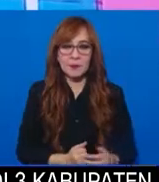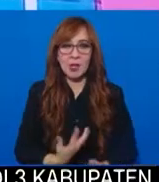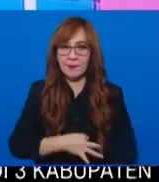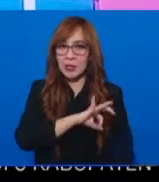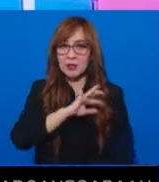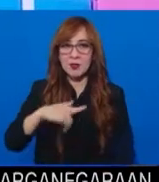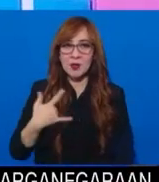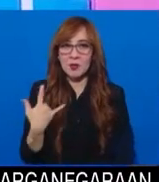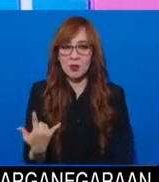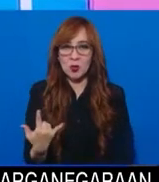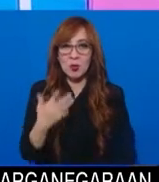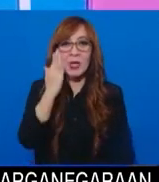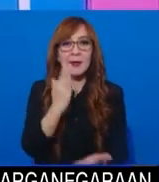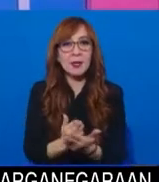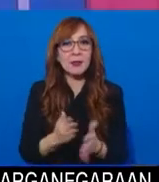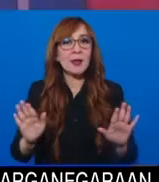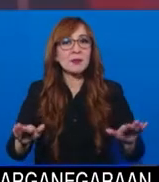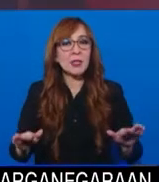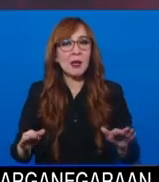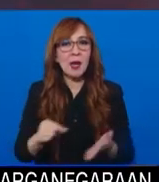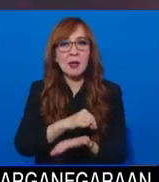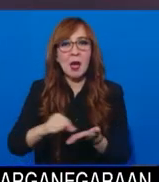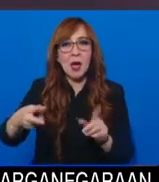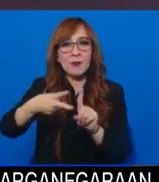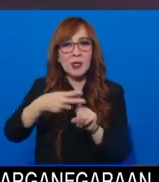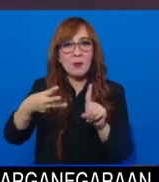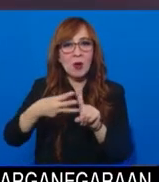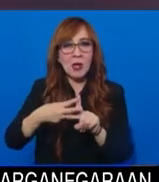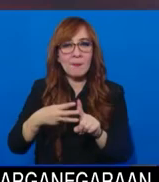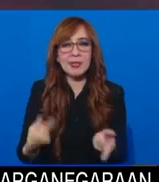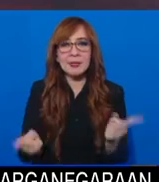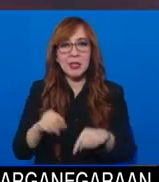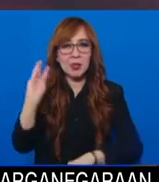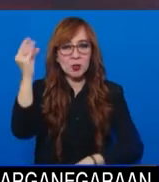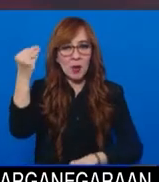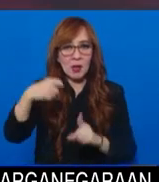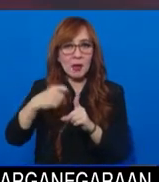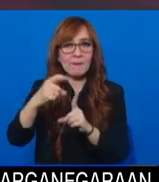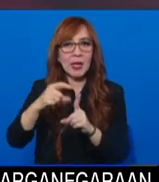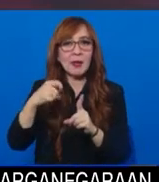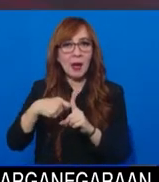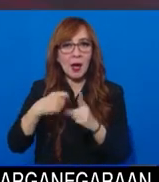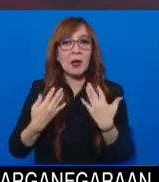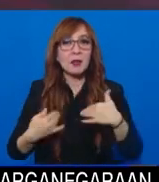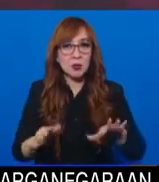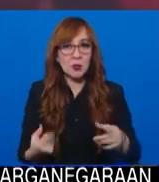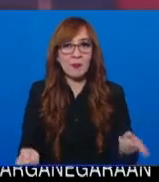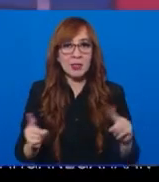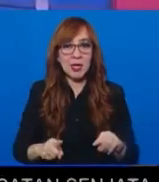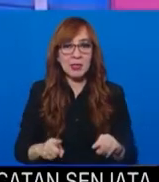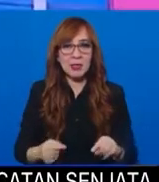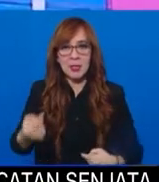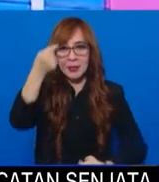Presiden Joko Widodo memberhentikan sementara Firly Bahuri dari jabatan Ketua Komisi Pemberantasan Korupsi usai menjadi tersangka